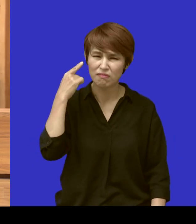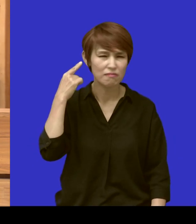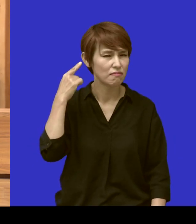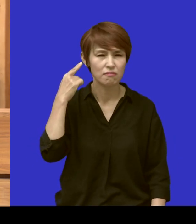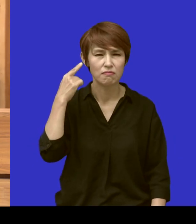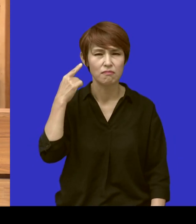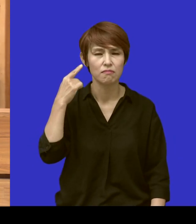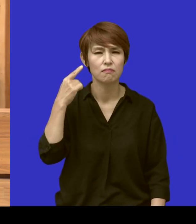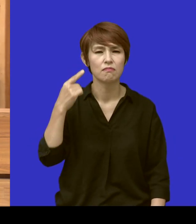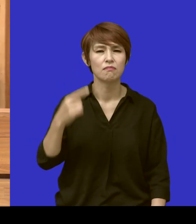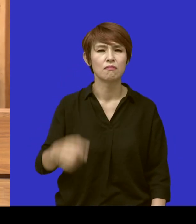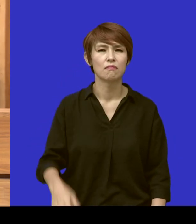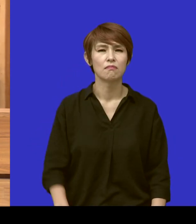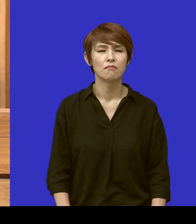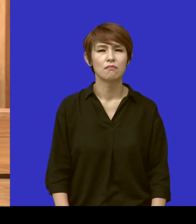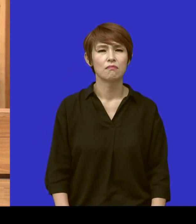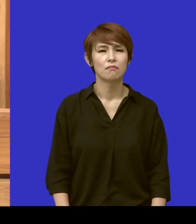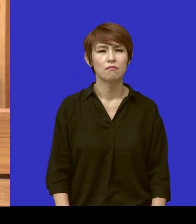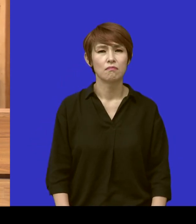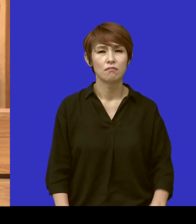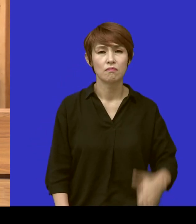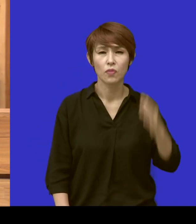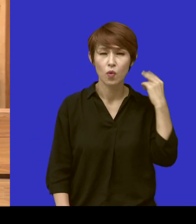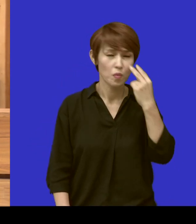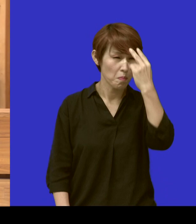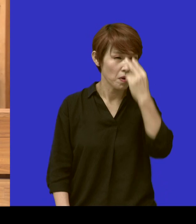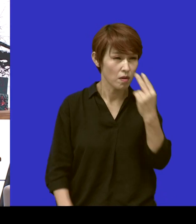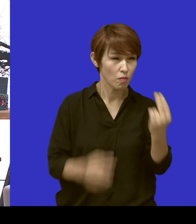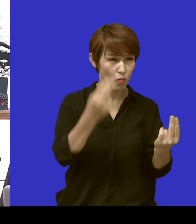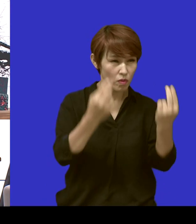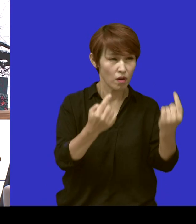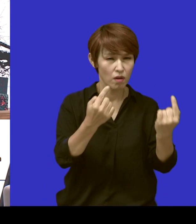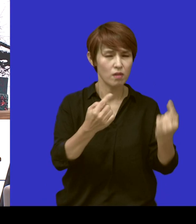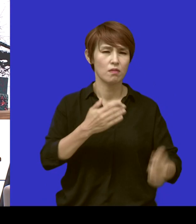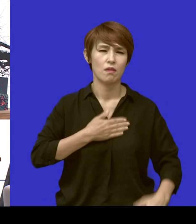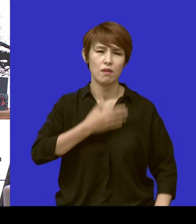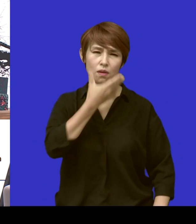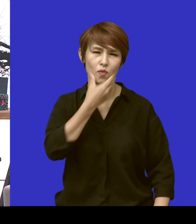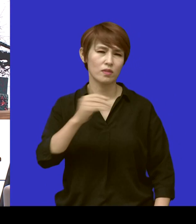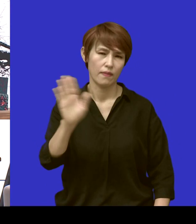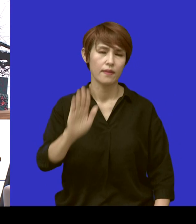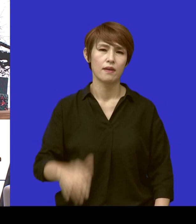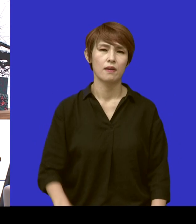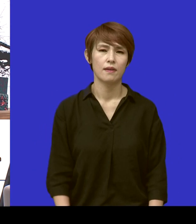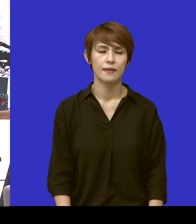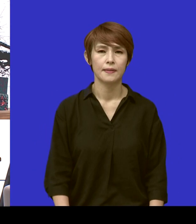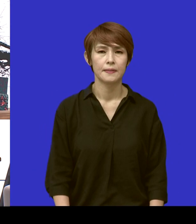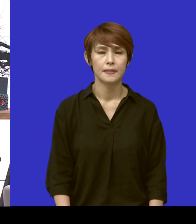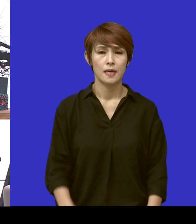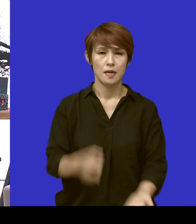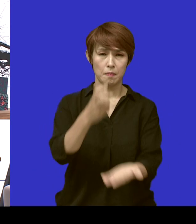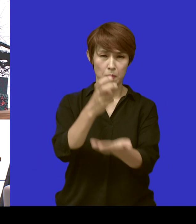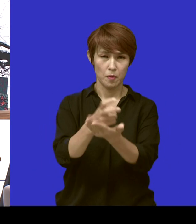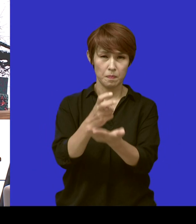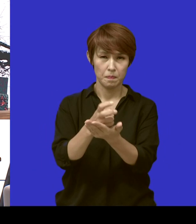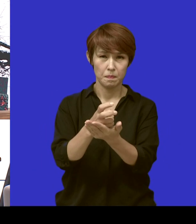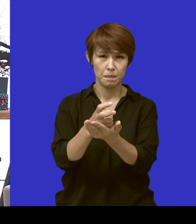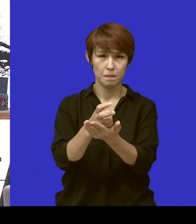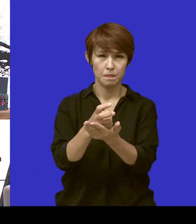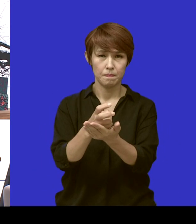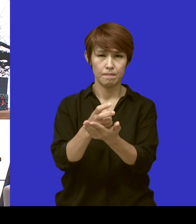아무것도 볼 수 없고 들리지 않는 것보다 결코 행복하지 않다라는 생각이 들었어요. 그 법 개정도